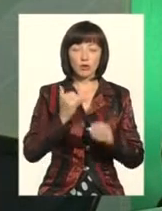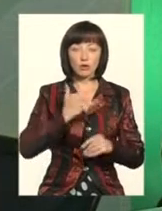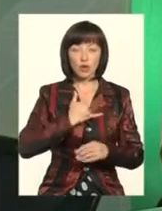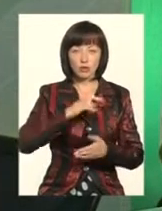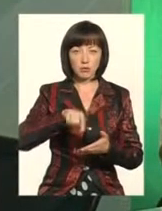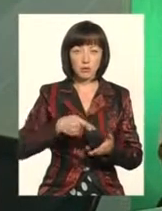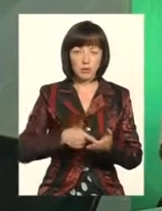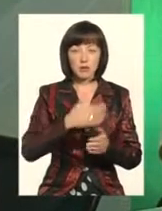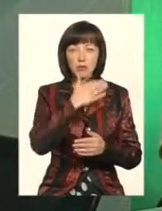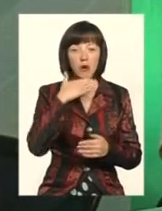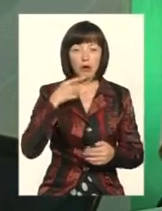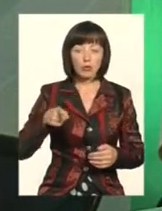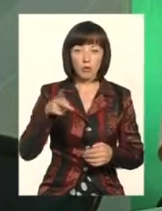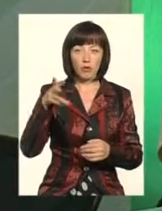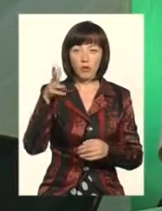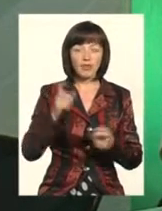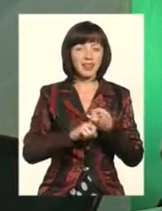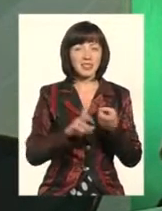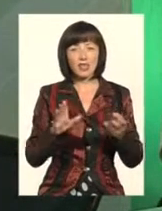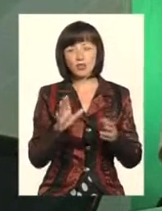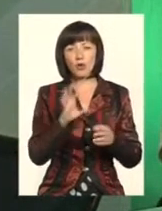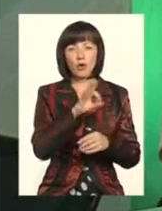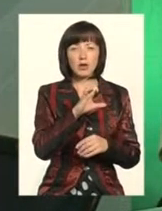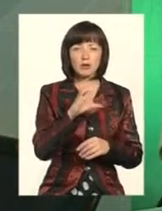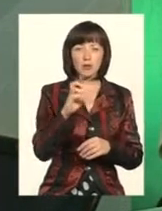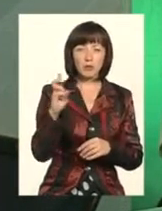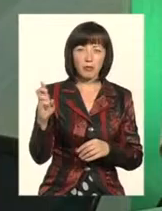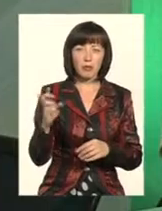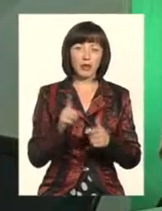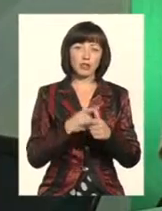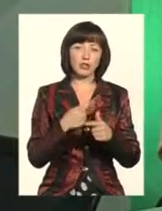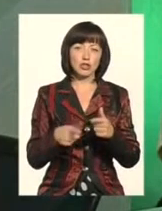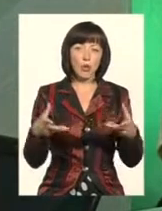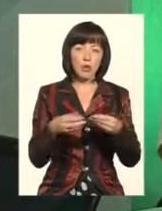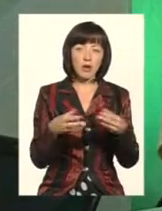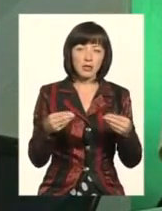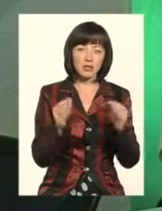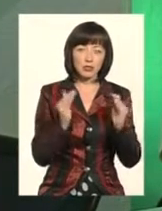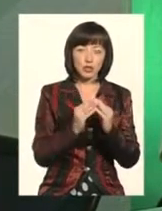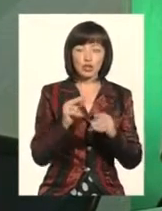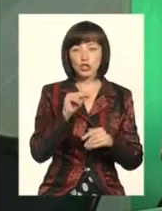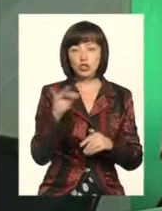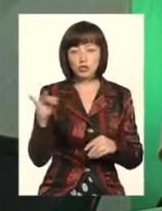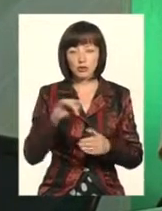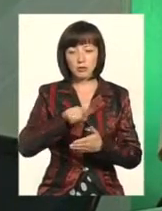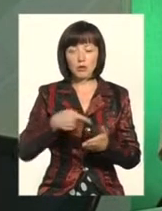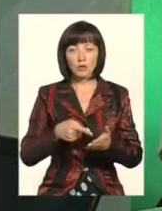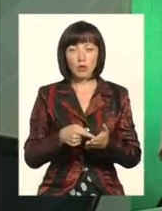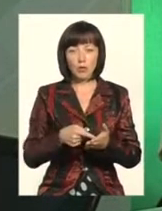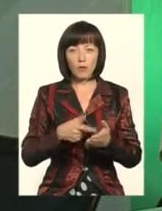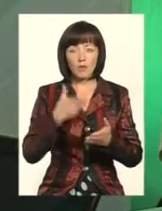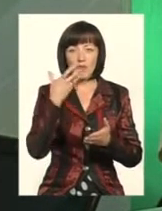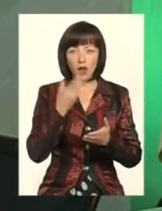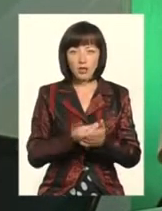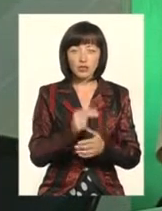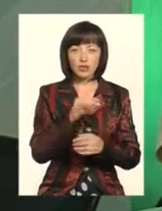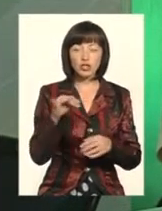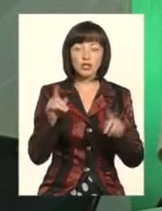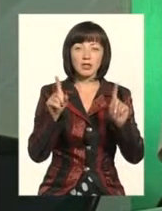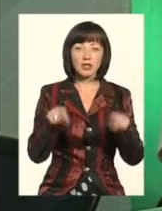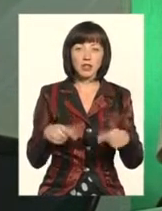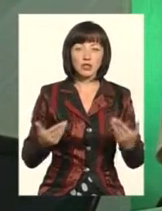місті, багатоповерховому, незалежно, чи це ОСББ, чи це кооперативні будинки, чи міської комунальної власності, чи